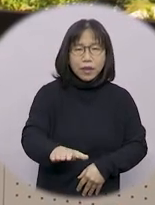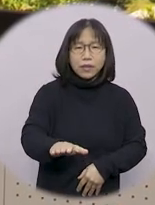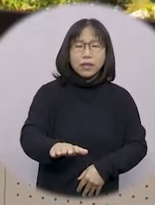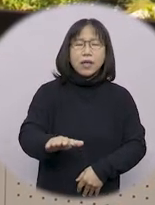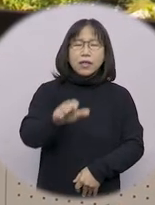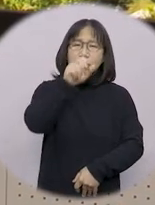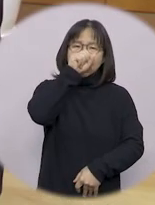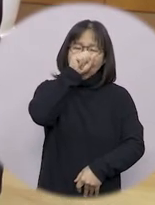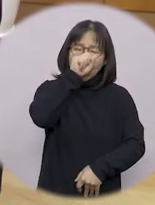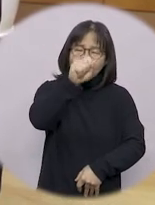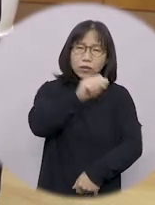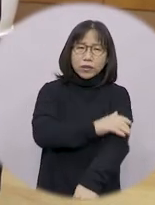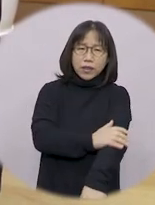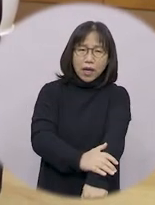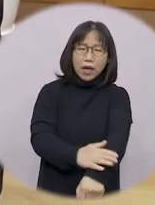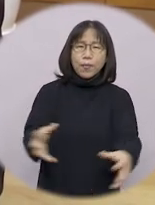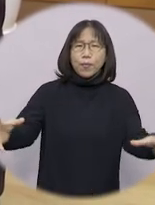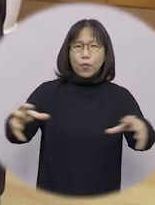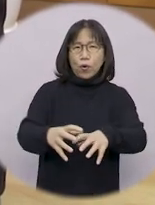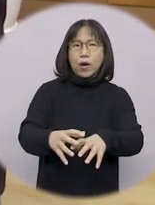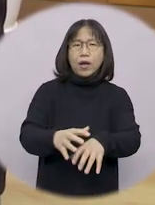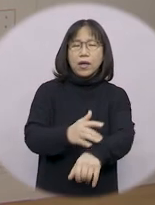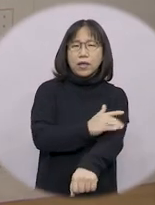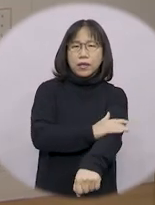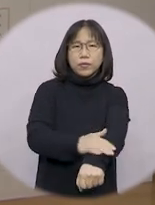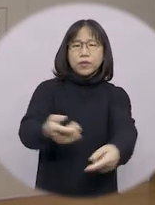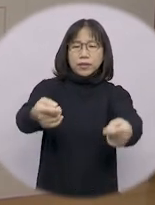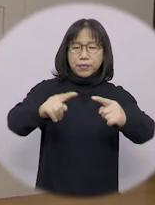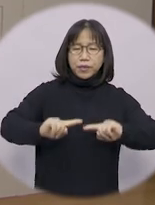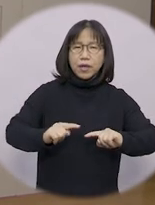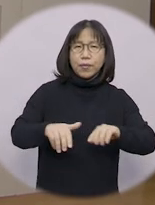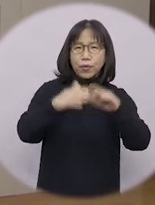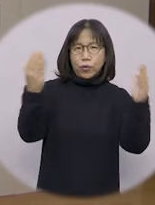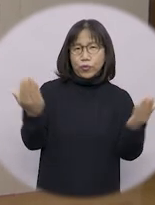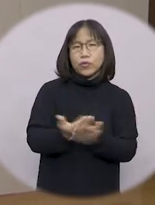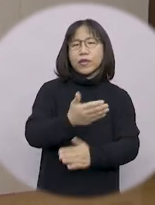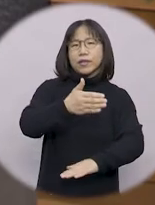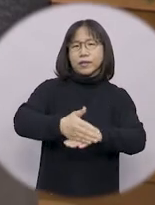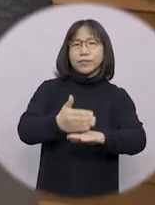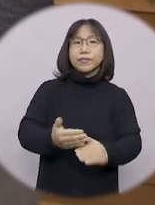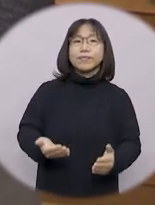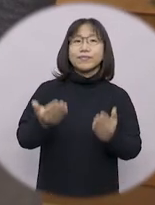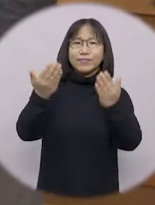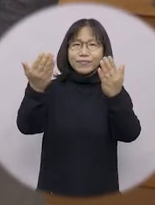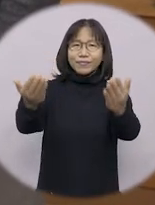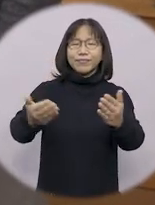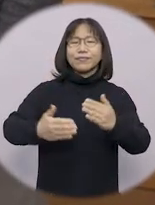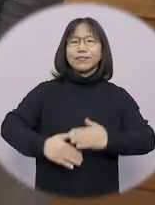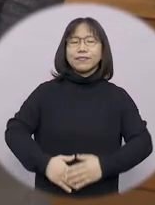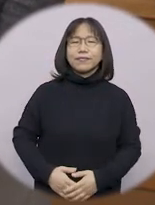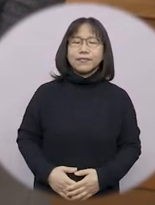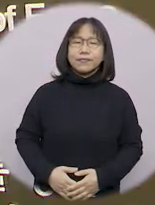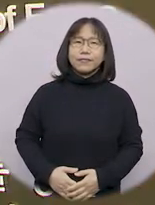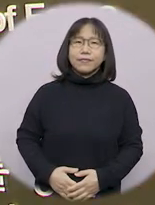좋은 성과를 거둘 수 있도록 많은 성원을 보여주신 모든 분들께 정말 감사드립니다